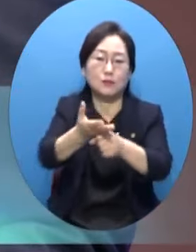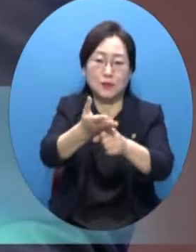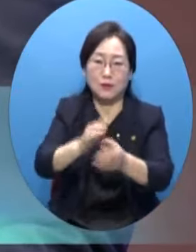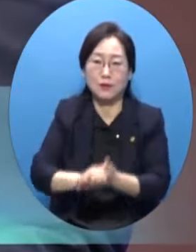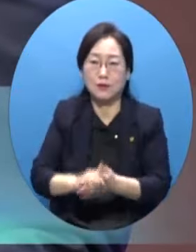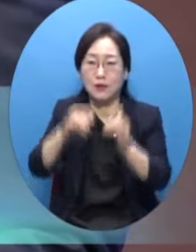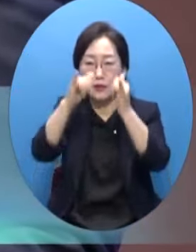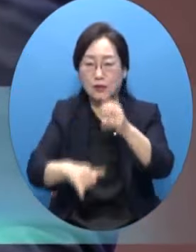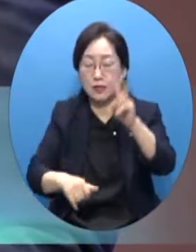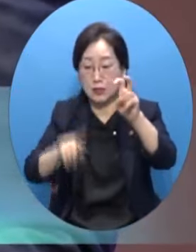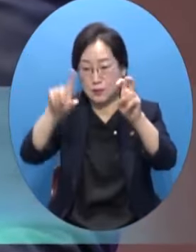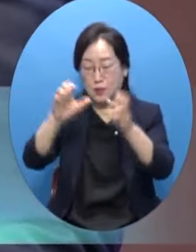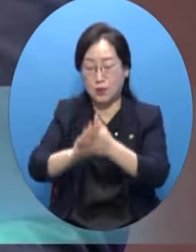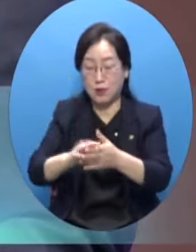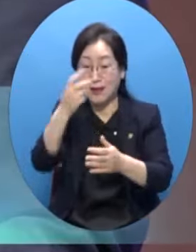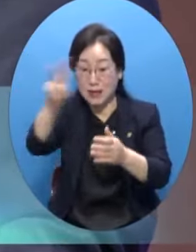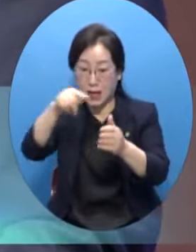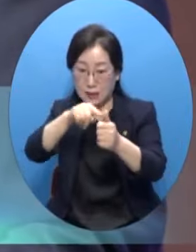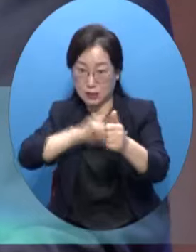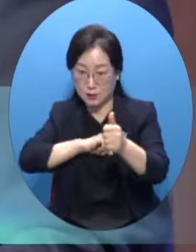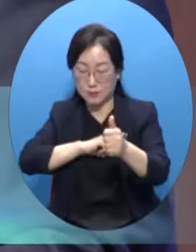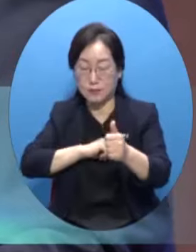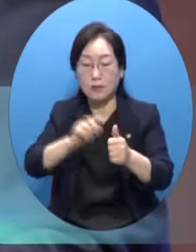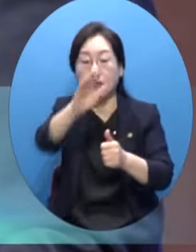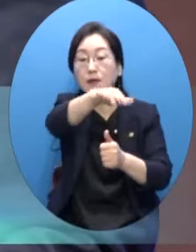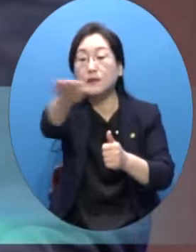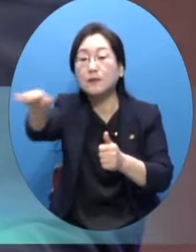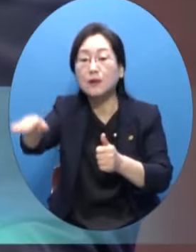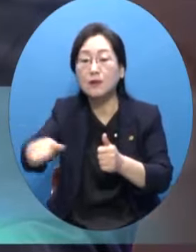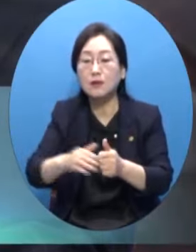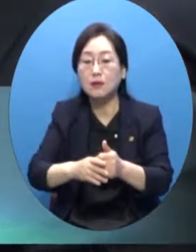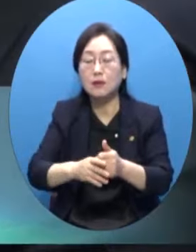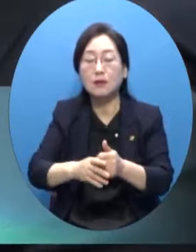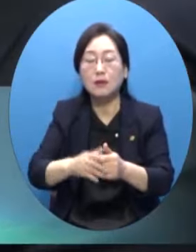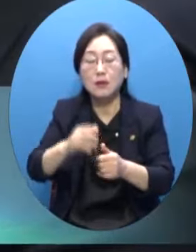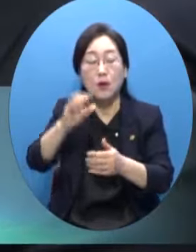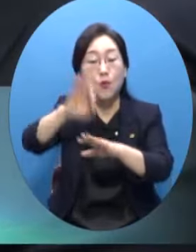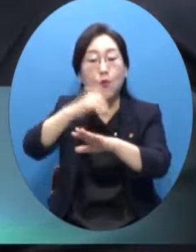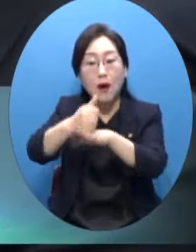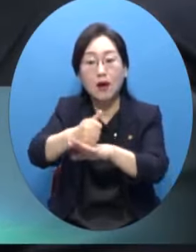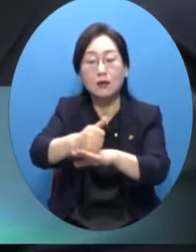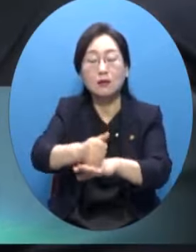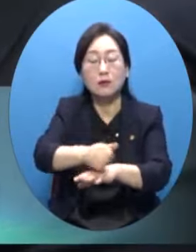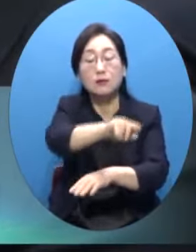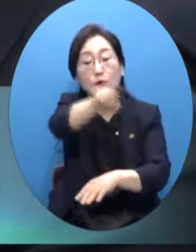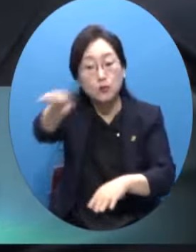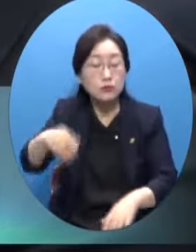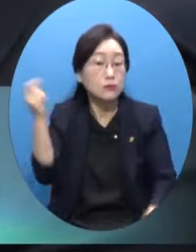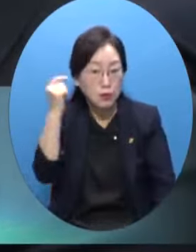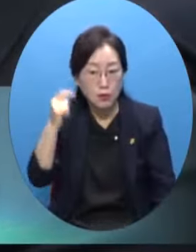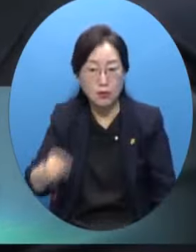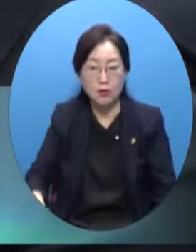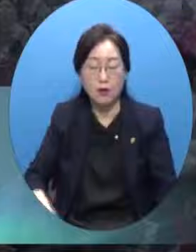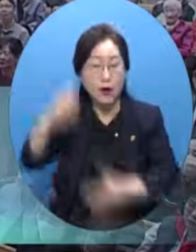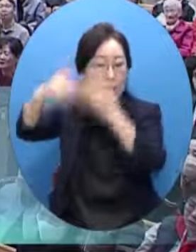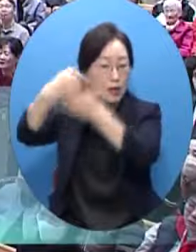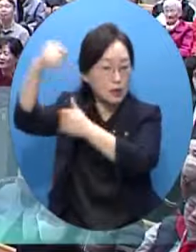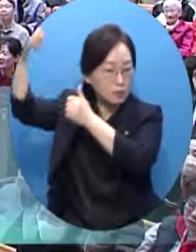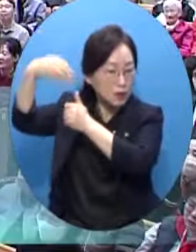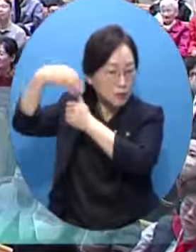15절입니다. 야셀이 이르되 온 유다와 예루살렘 주민과 여호사와 왕이여 들을지어다. 여호와 야훼께서 이같이